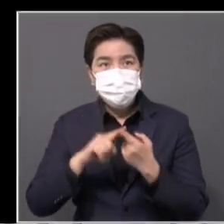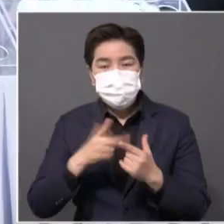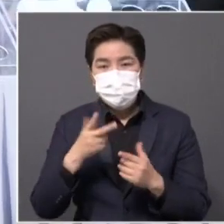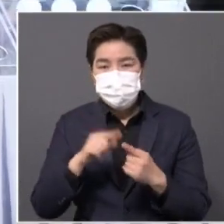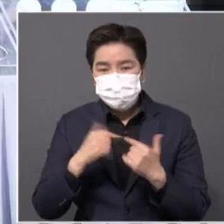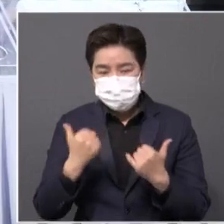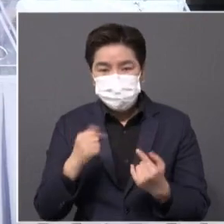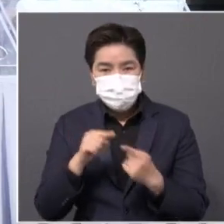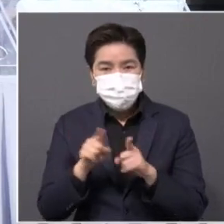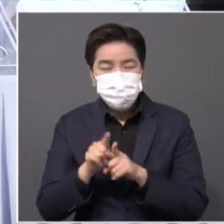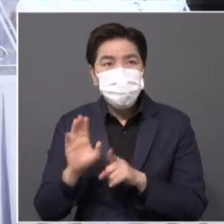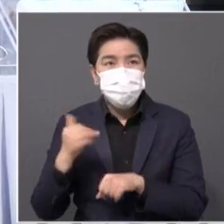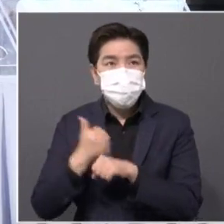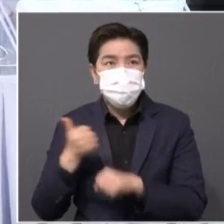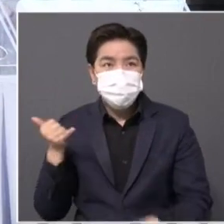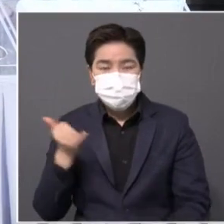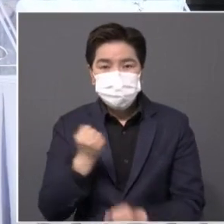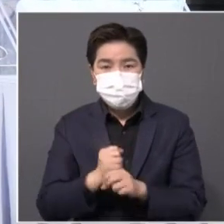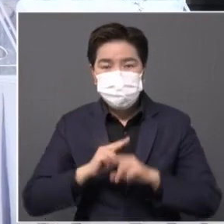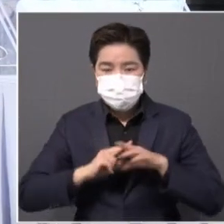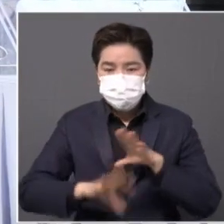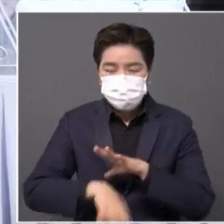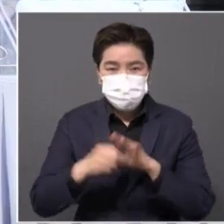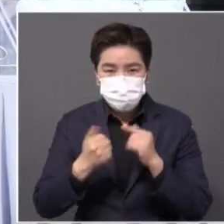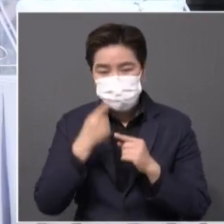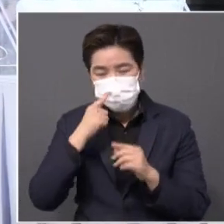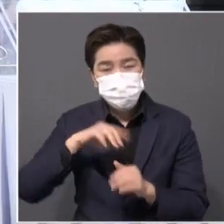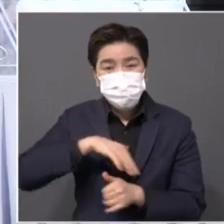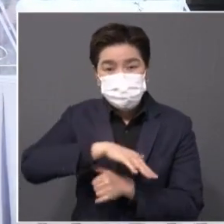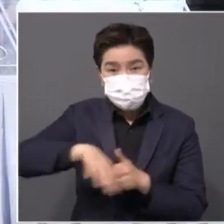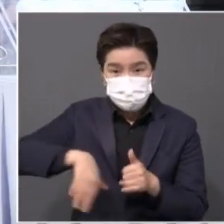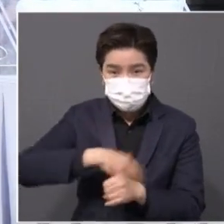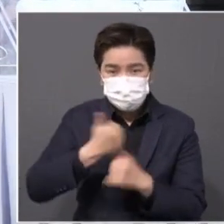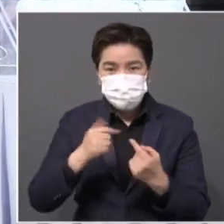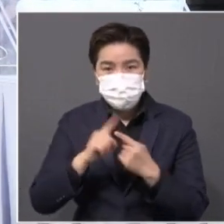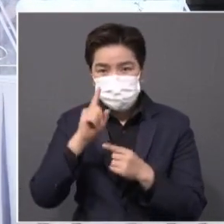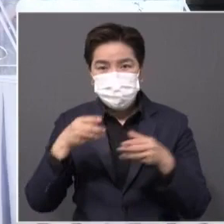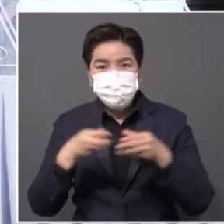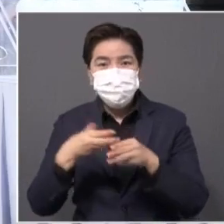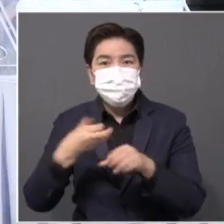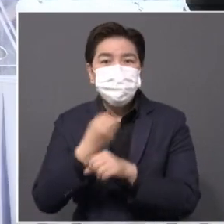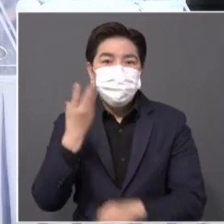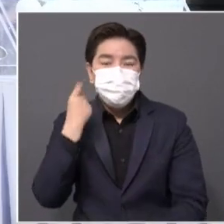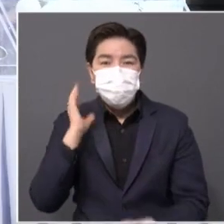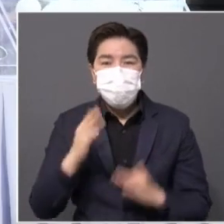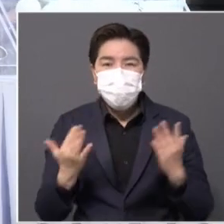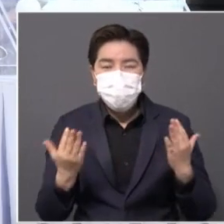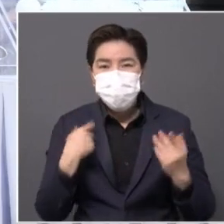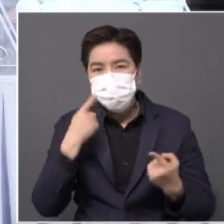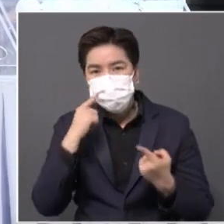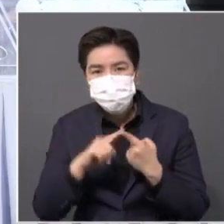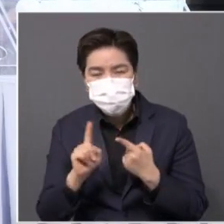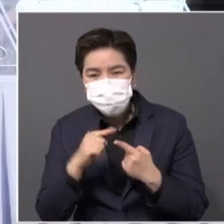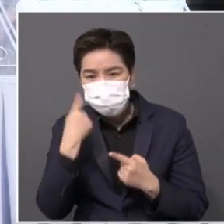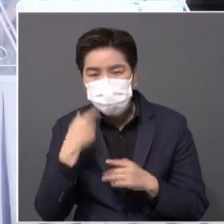มาจับฉลากด้วยตัวเองสำหรับคุณหมอชนหน้าหัวหน้าพรรคในหลักค่ะบรรยากาศต่างๆที่คุณผู้ชมเห็นนะครับและอีกหนึ่งพรรคการเมืองเมื่อวานนี้หลายๆคนก็บอกว่า